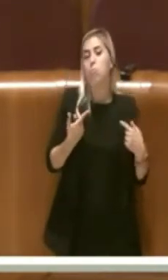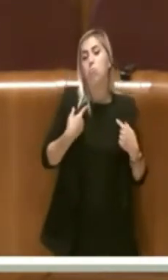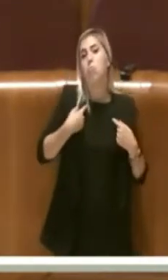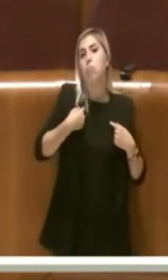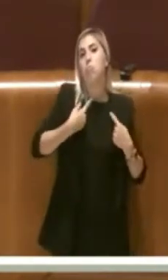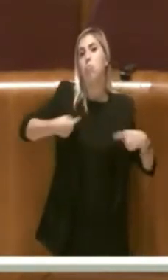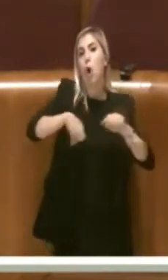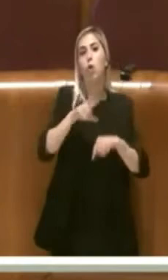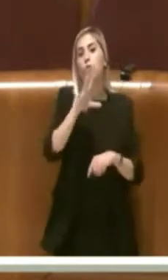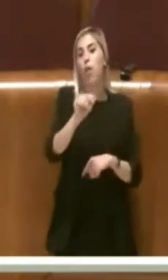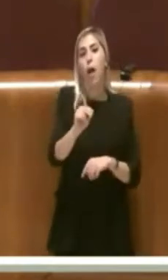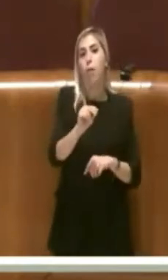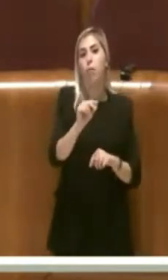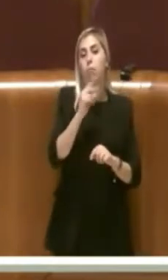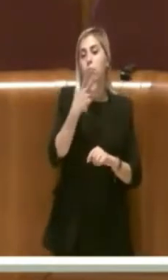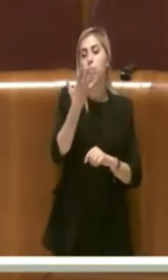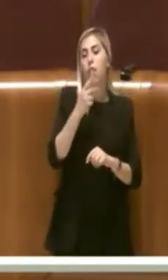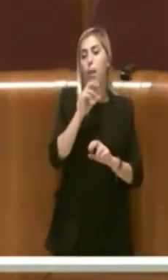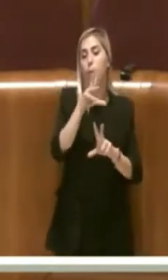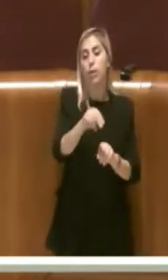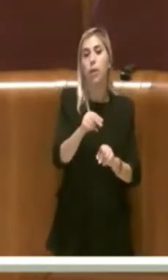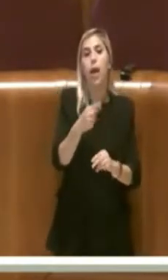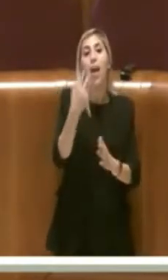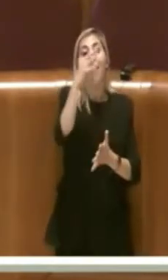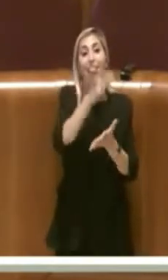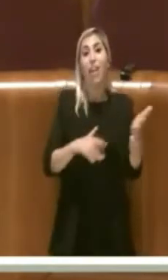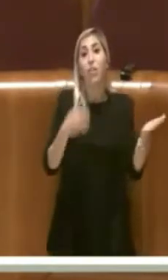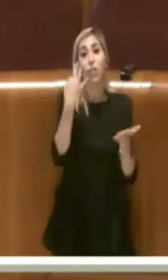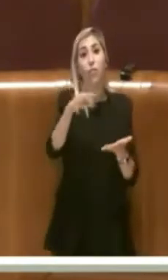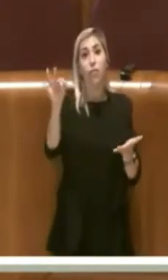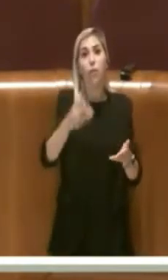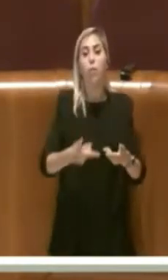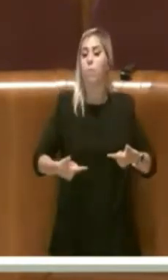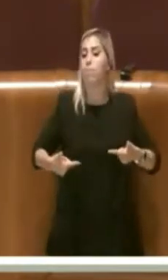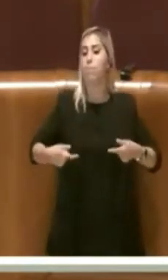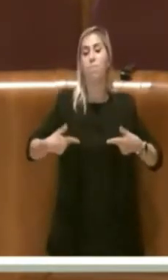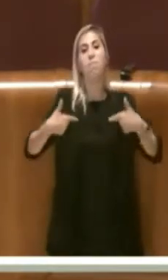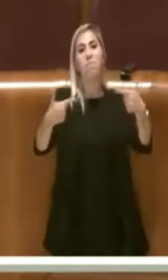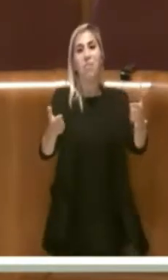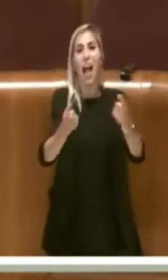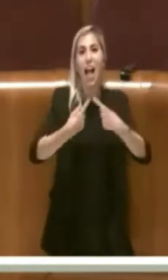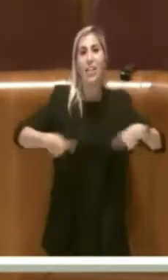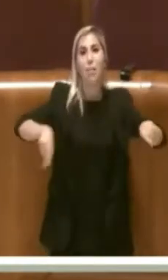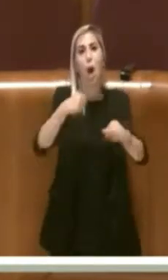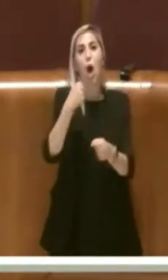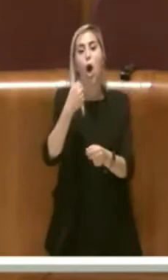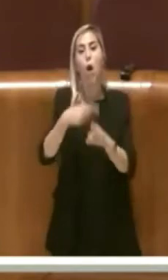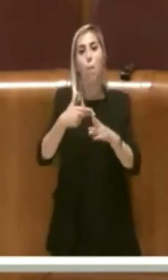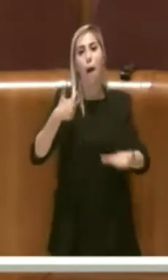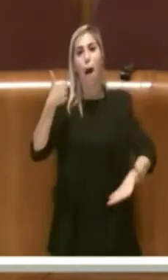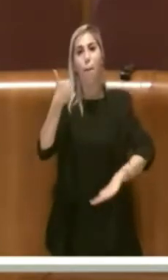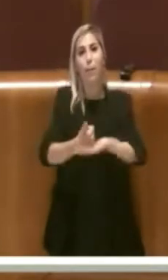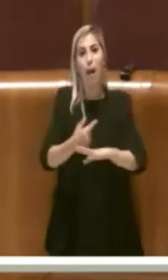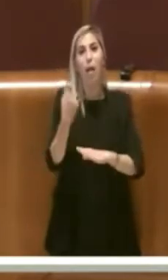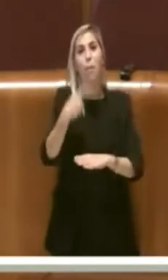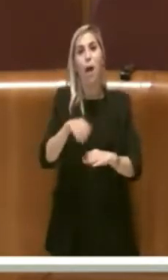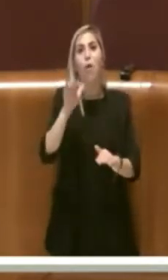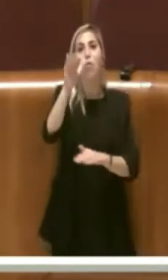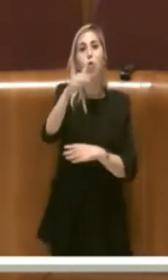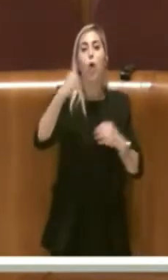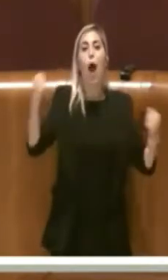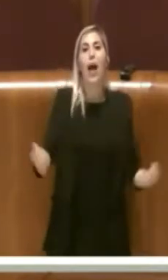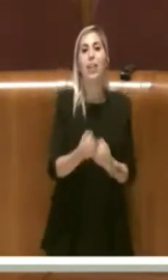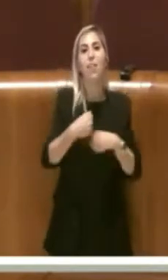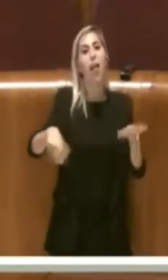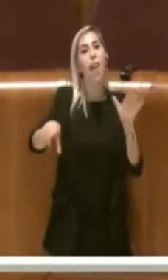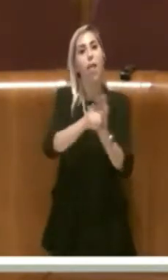creato un testo perfetto, questo è quello che vogliamo consegnare all'Assemblea Capitolina per le sue future attività richieste dalla legge